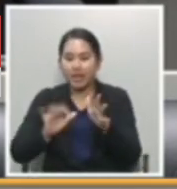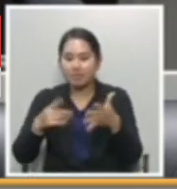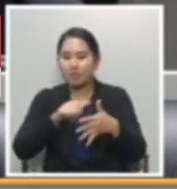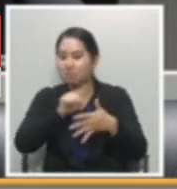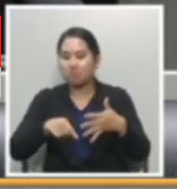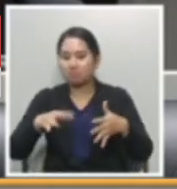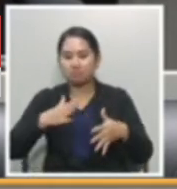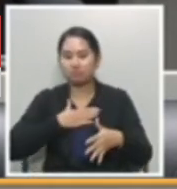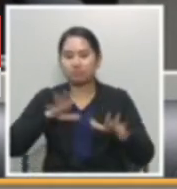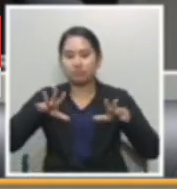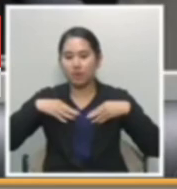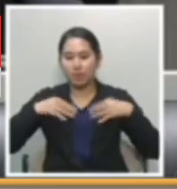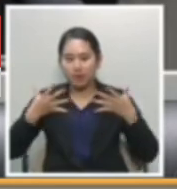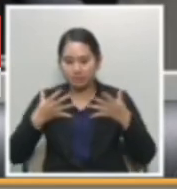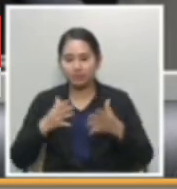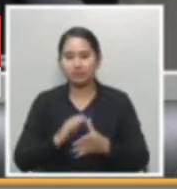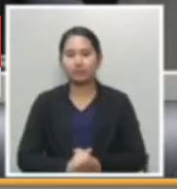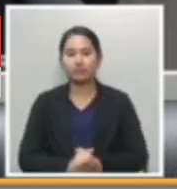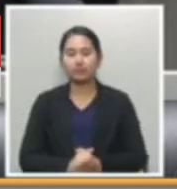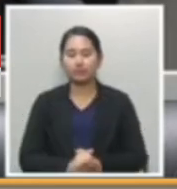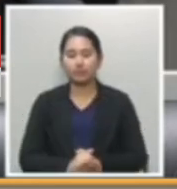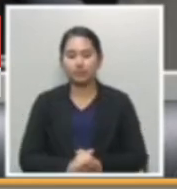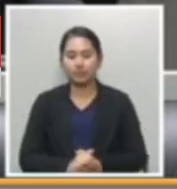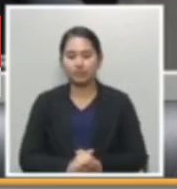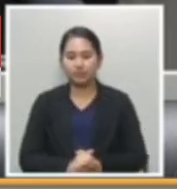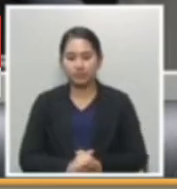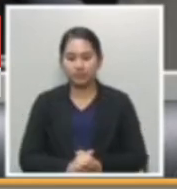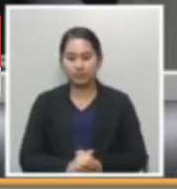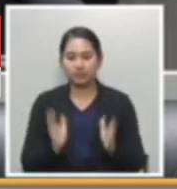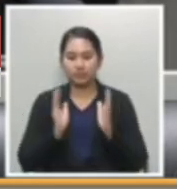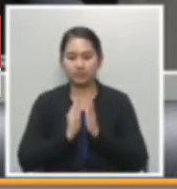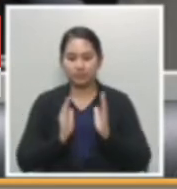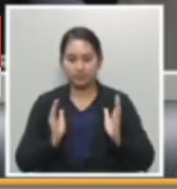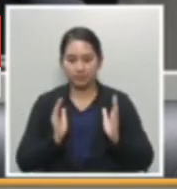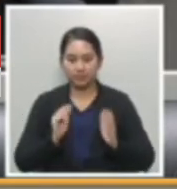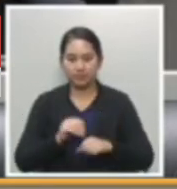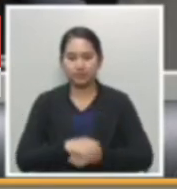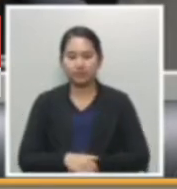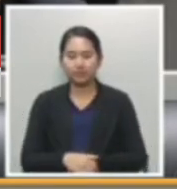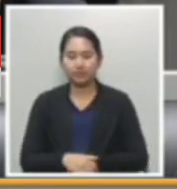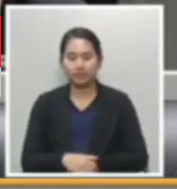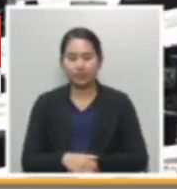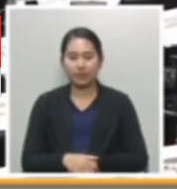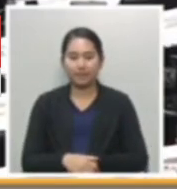ความเห็นชอบกับร่างพระราชบัญญัติงบประมาณปี63นี้ไม่ได้ครับขอบคุณครับ ครับท่านบุญลือครับต่อไปครับ